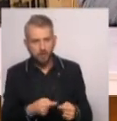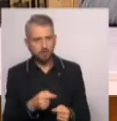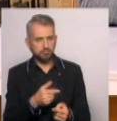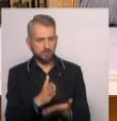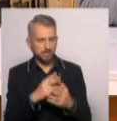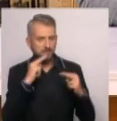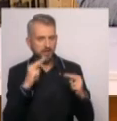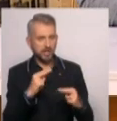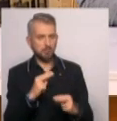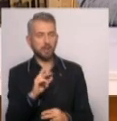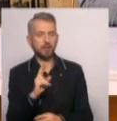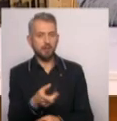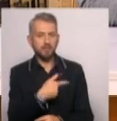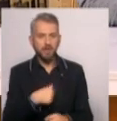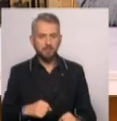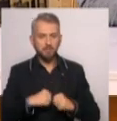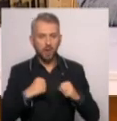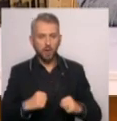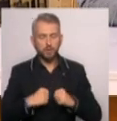свідками, як нам намагаються